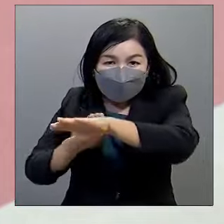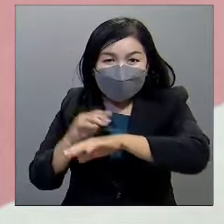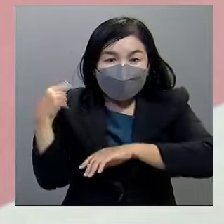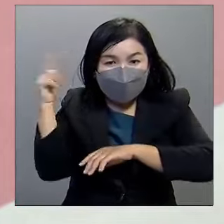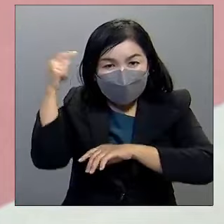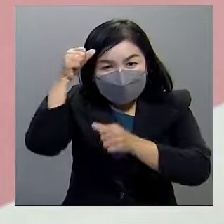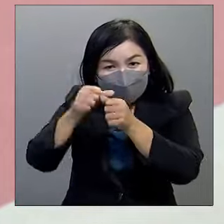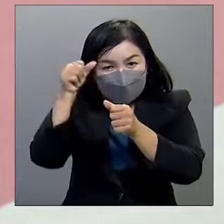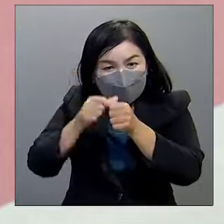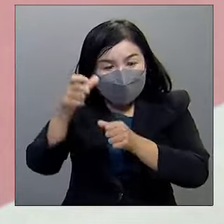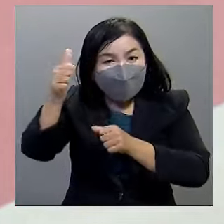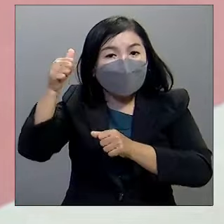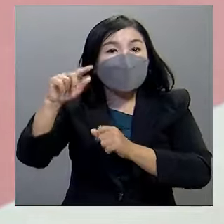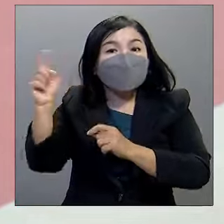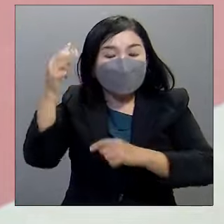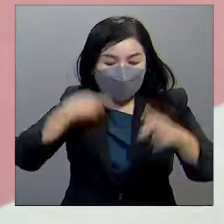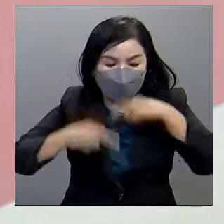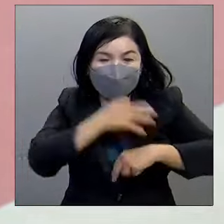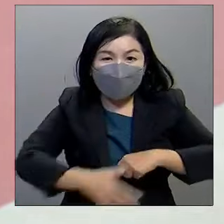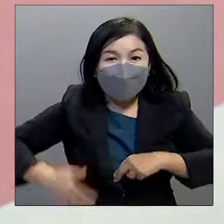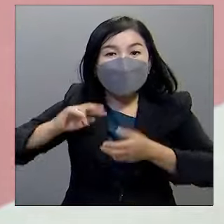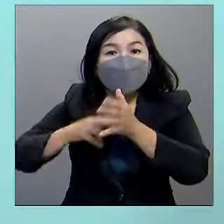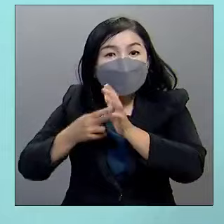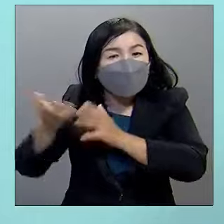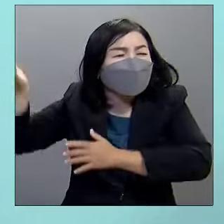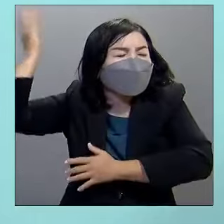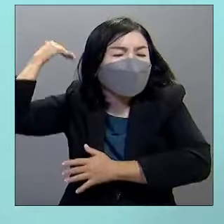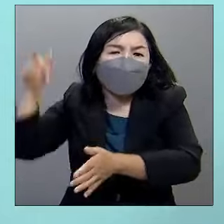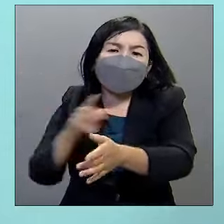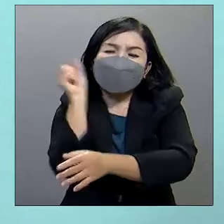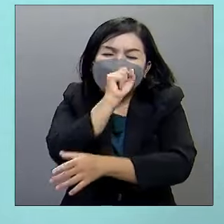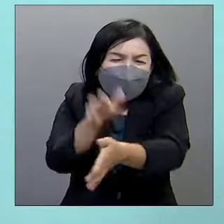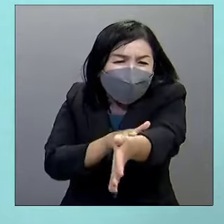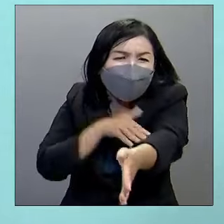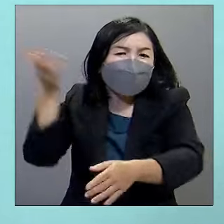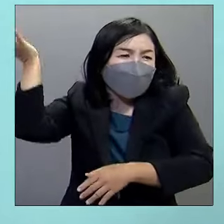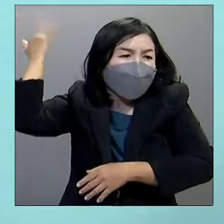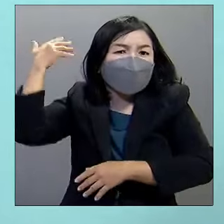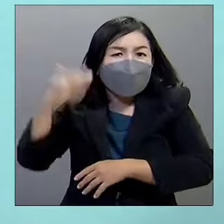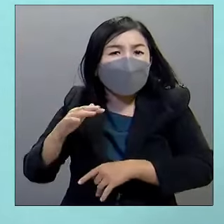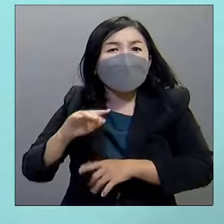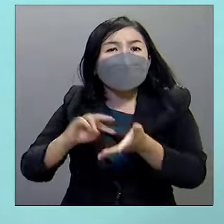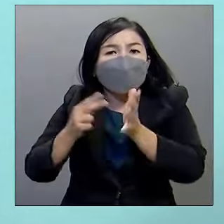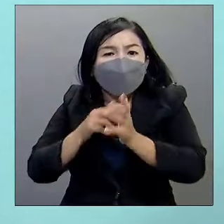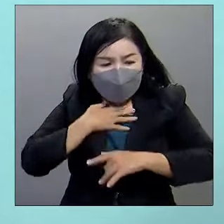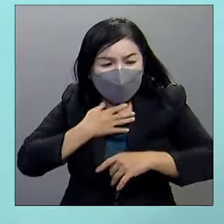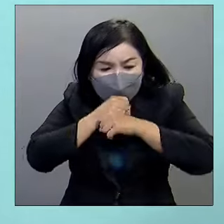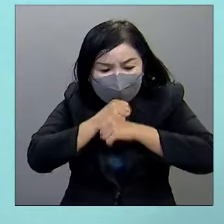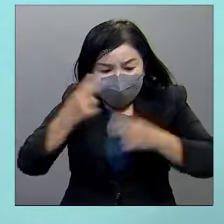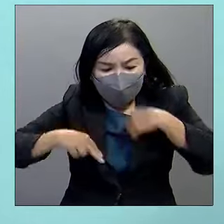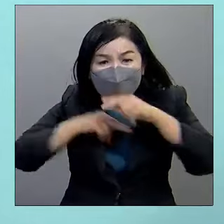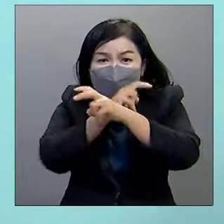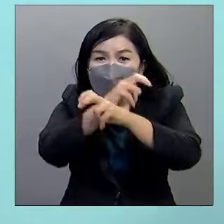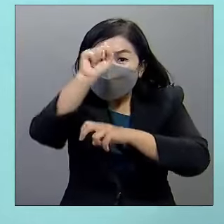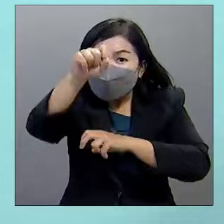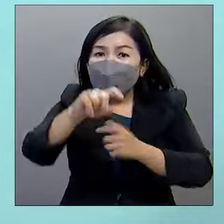และร้องเพลงยุคนี้นะคือเป็นช่วงวัยที่จะต้องตรวจสุขภาพบางอย่างแล ้ ว จริ งเหรอ ใช ่แต่มันจะมีคำนี้ด้วยนะว่าเพลงอ่ะถ้าใช้คำว่